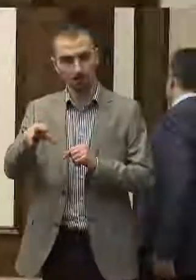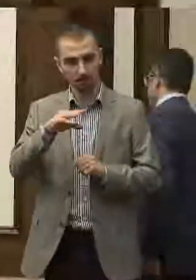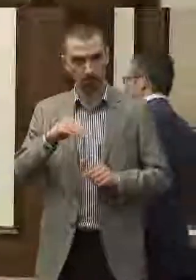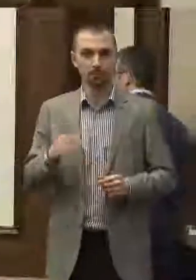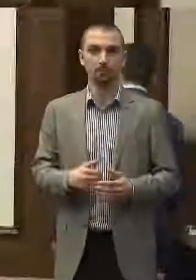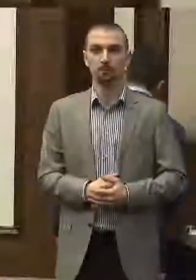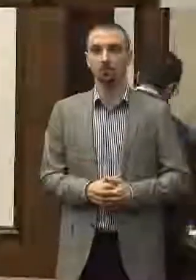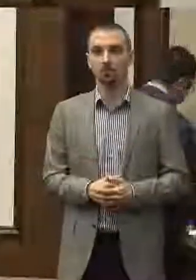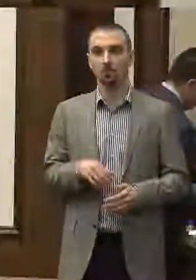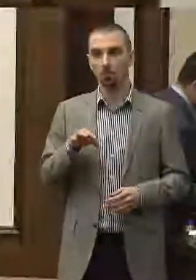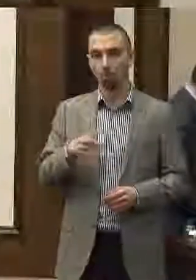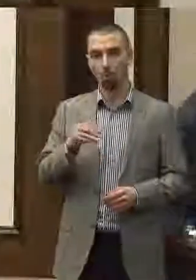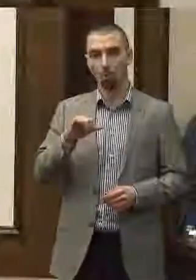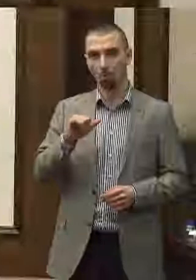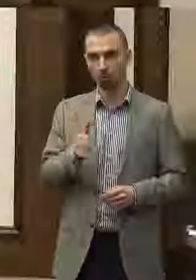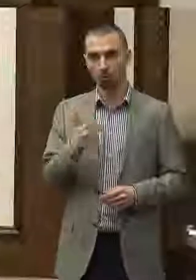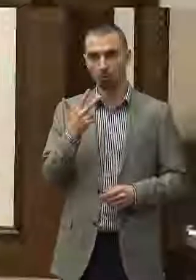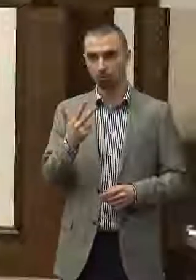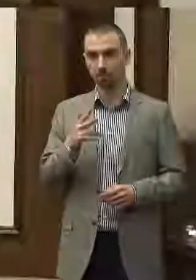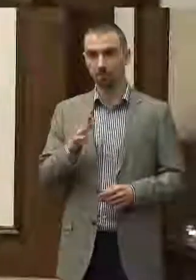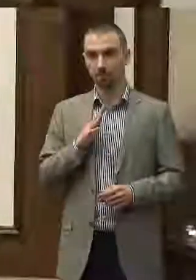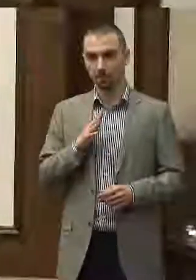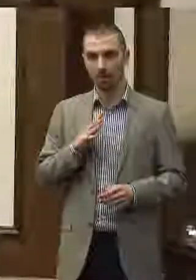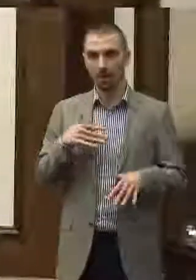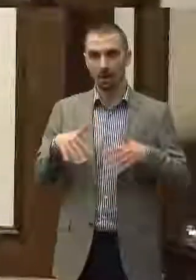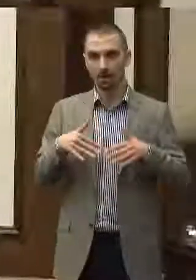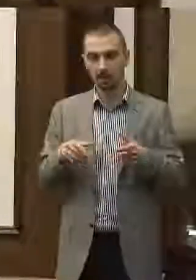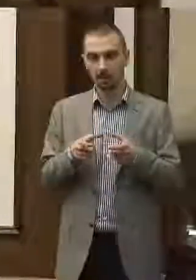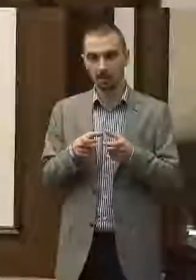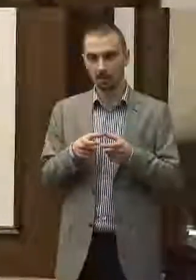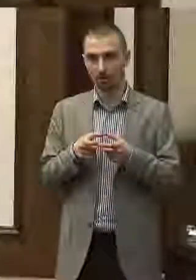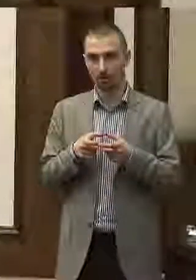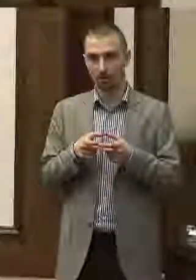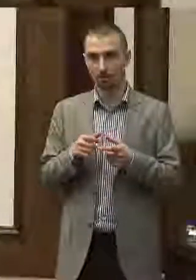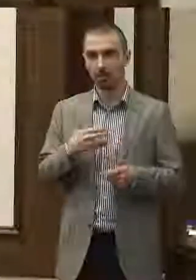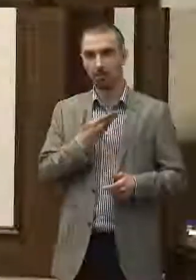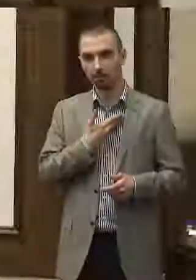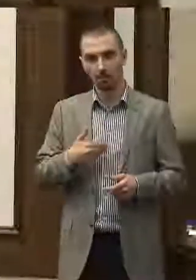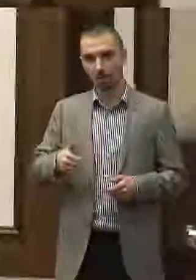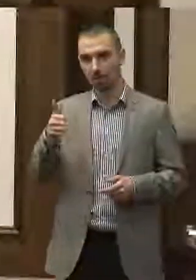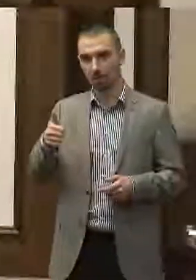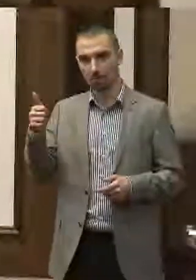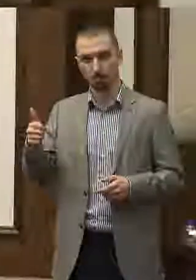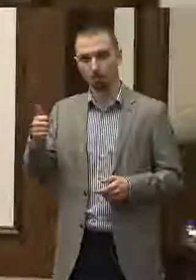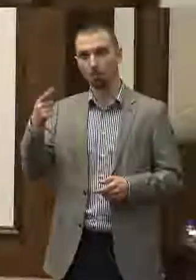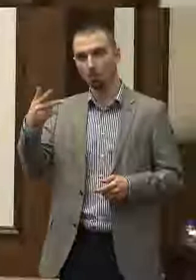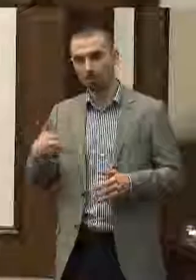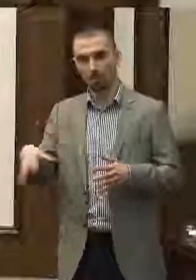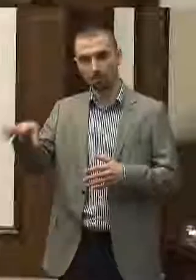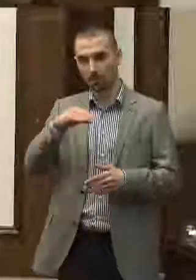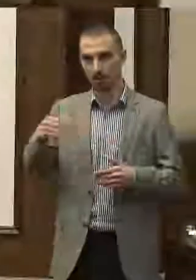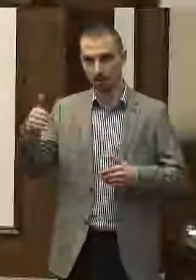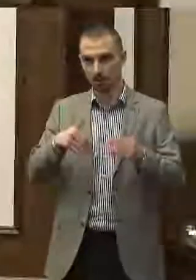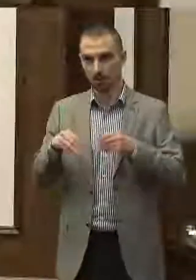bugünün anlam ve öneminde bugün burada bulunan 3 tane engelli derneğimizin değerli başkanları ve yöneticileri. Hepinizi Aralık